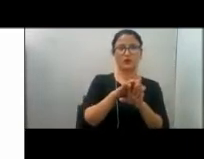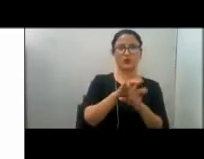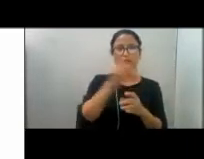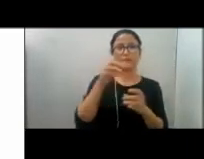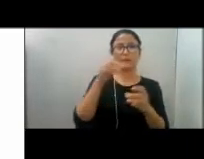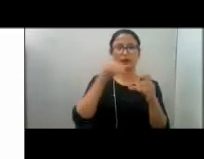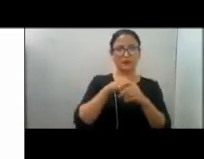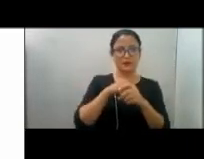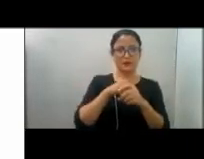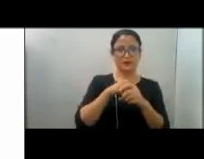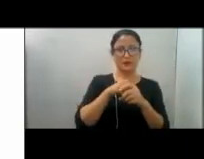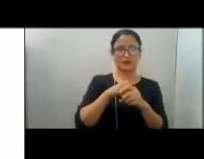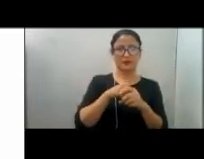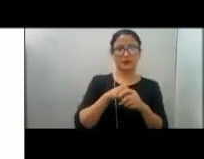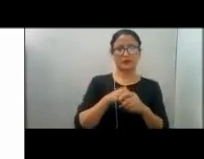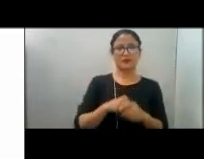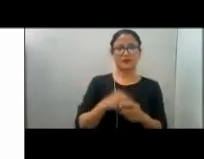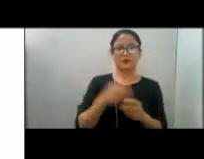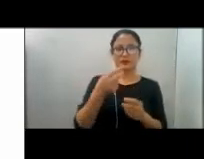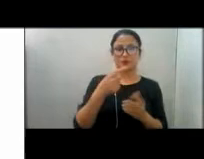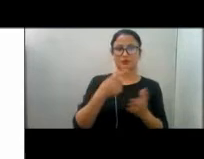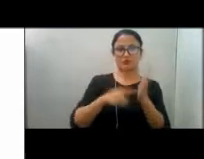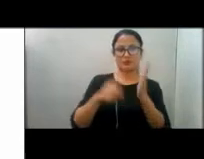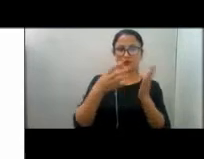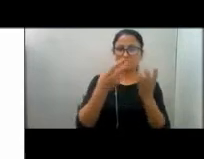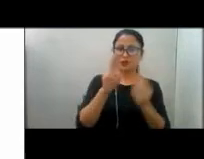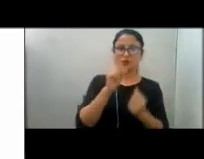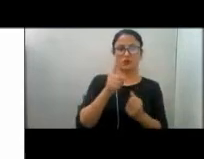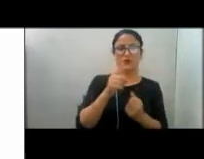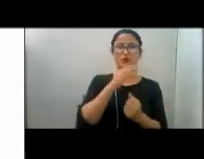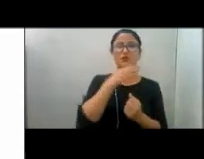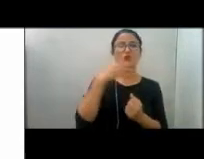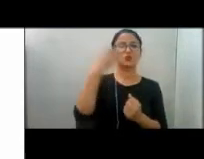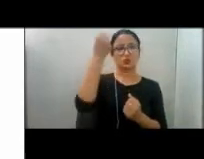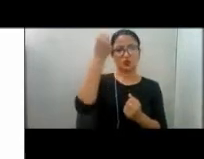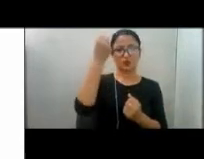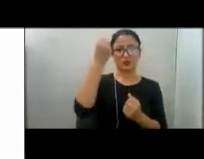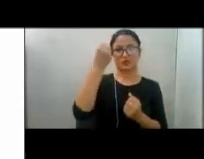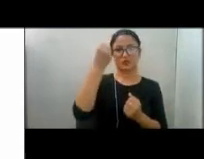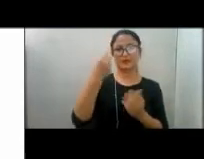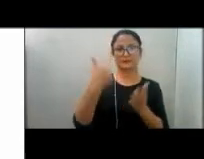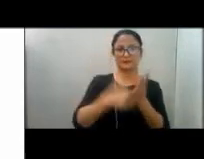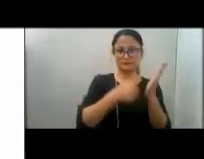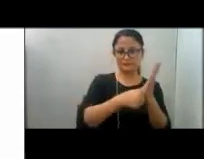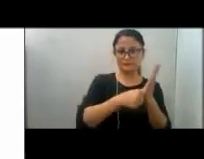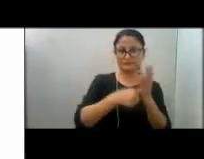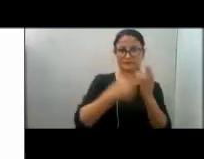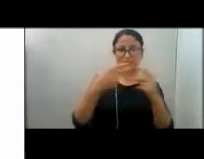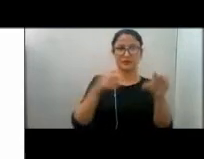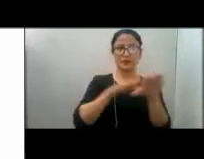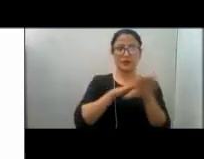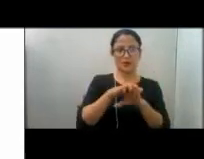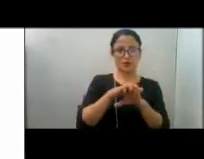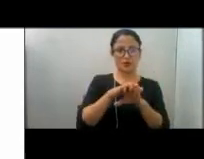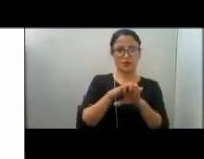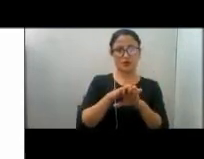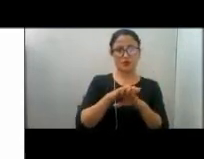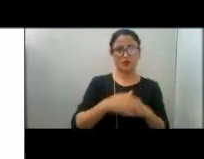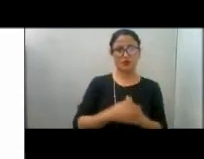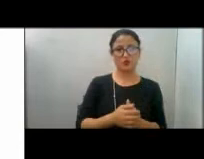नेपालमै एडप्टेड भ्यालिडेट भइसकेको टुल हो सुसाइड स्क्रिनिङ टुल्स चाहिँ यो